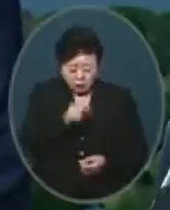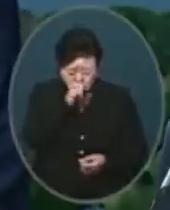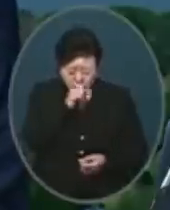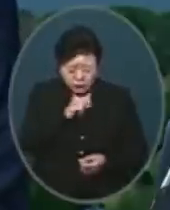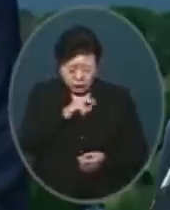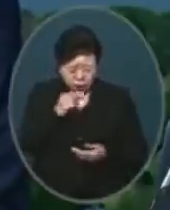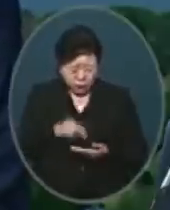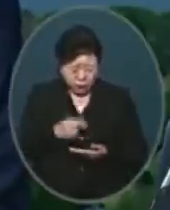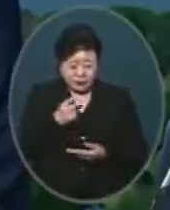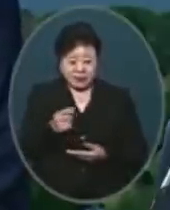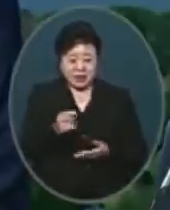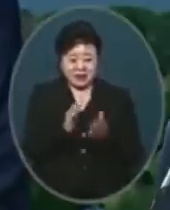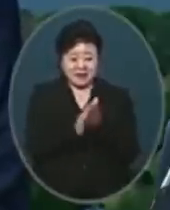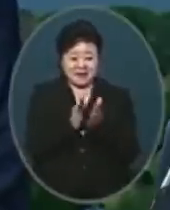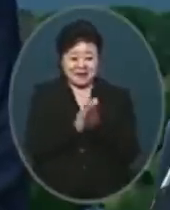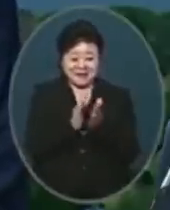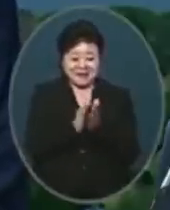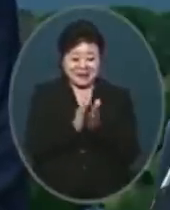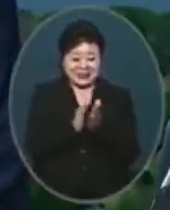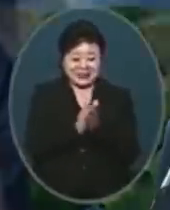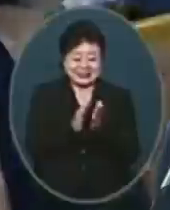놀랐습니다.